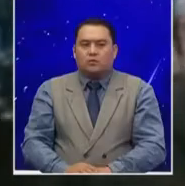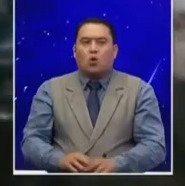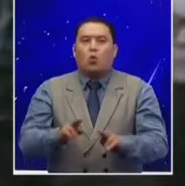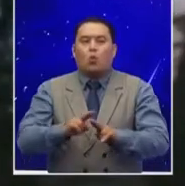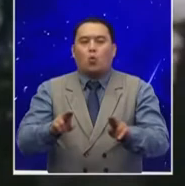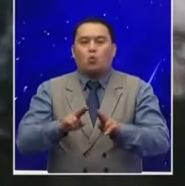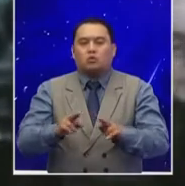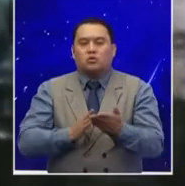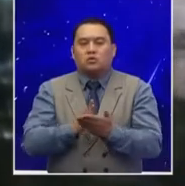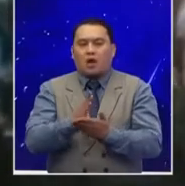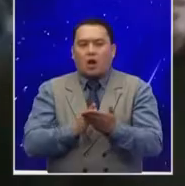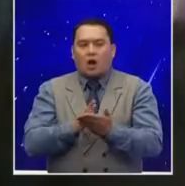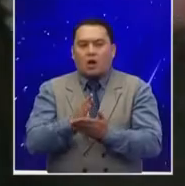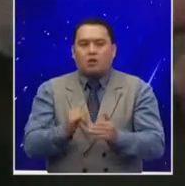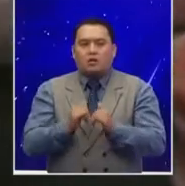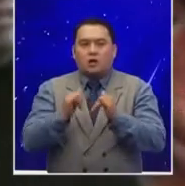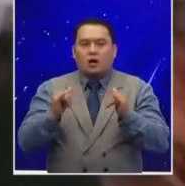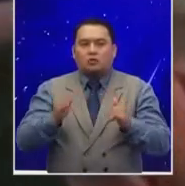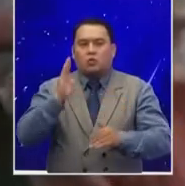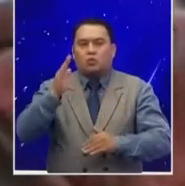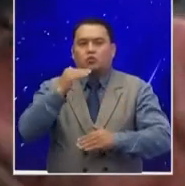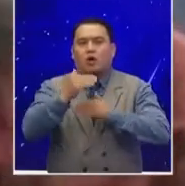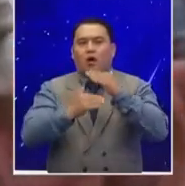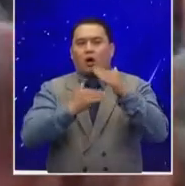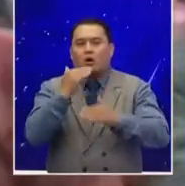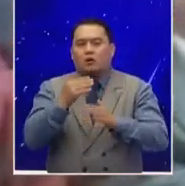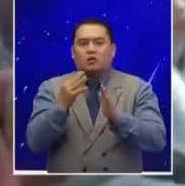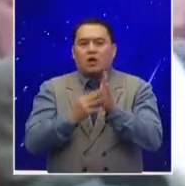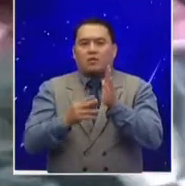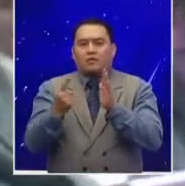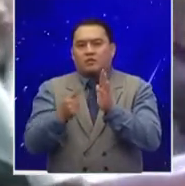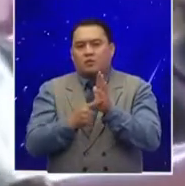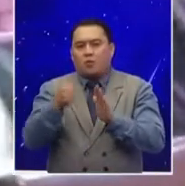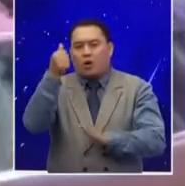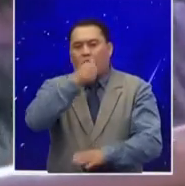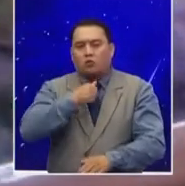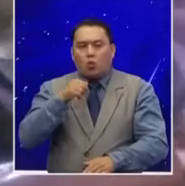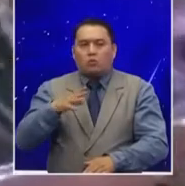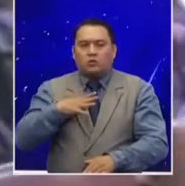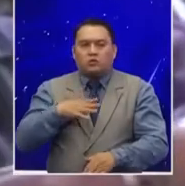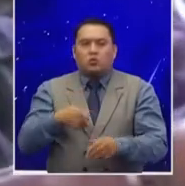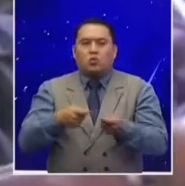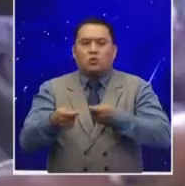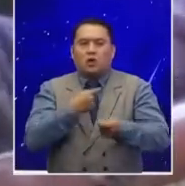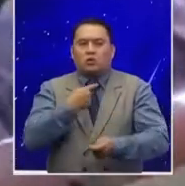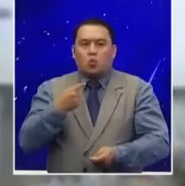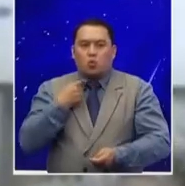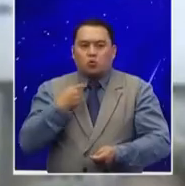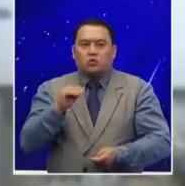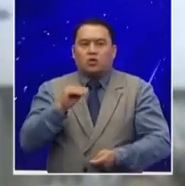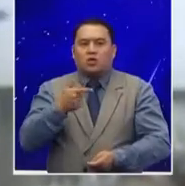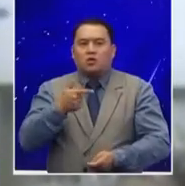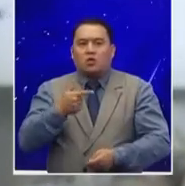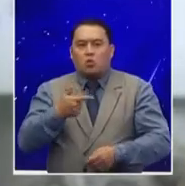Учительский стаж стал отправной точкой в развитии его дальнейшей карьеры. В 1977 году он стал деканом Талдыкурганского